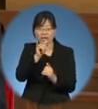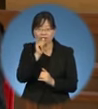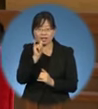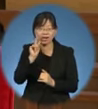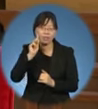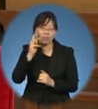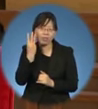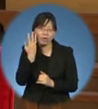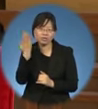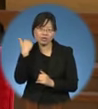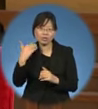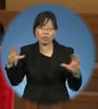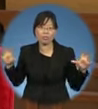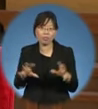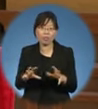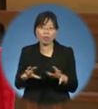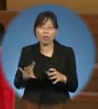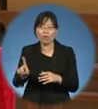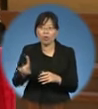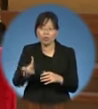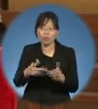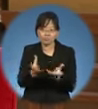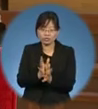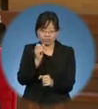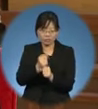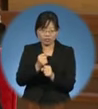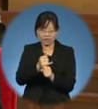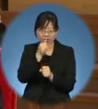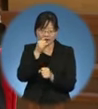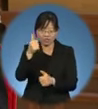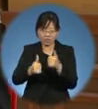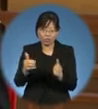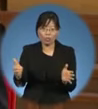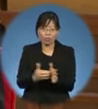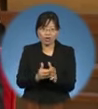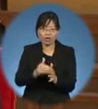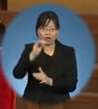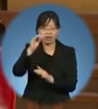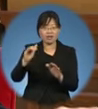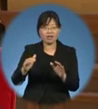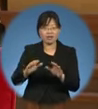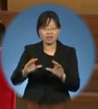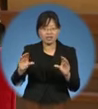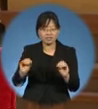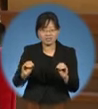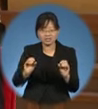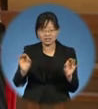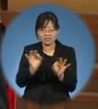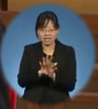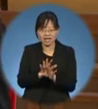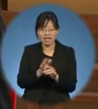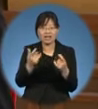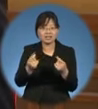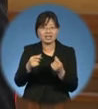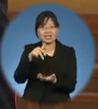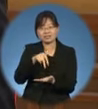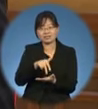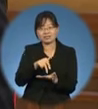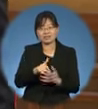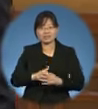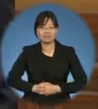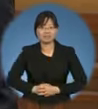한 며칠 전에 모여서 이렇게 팀 구성해가지고 경기하고 그걸 끝나면 또 없어지고 네, 네. 하는 그런